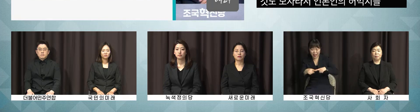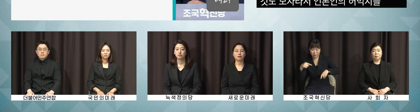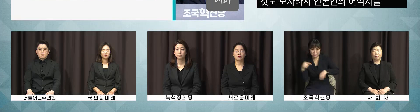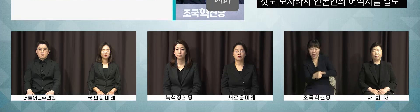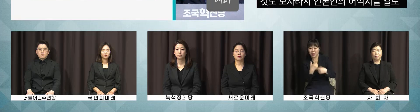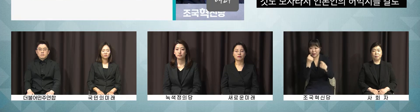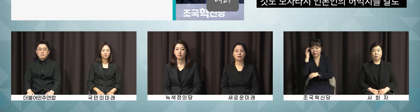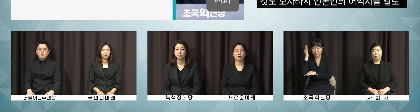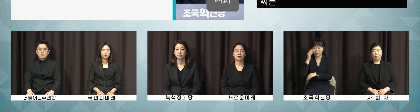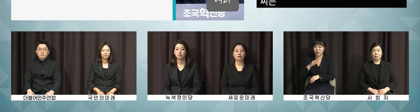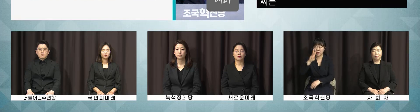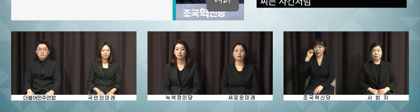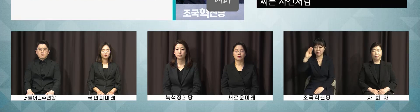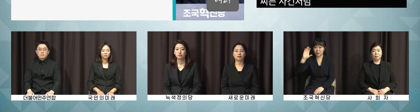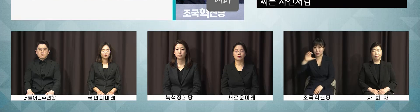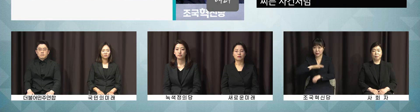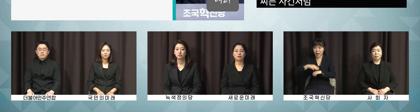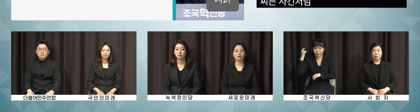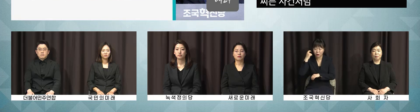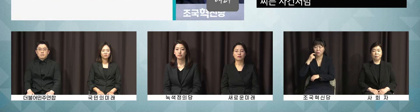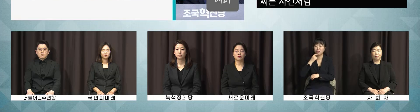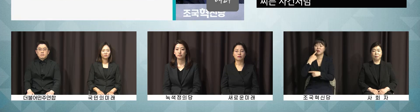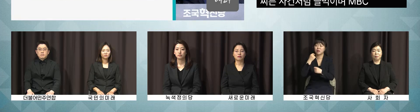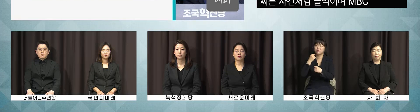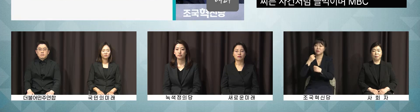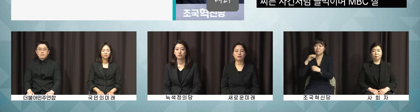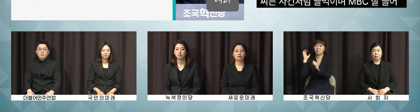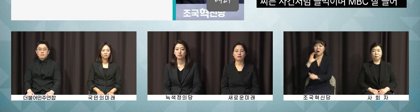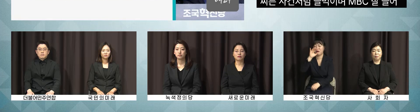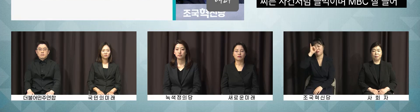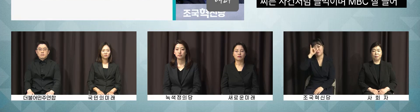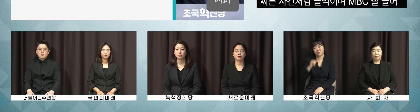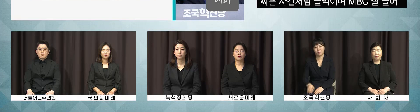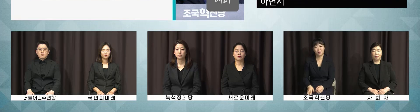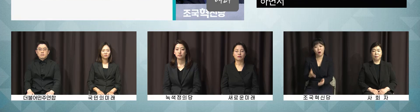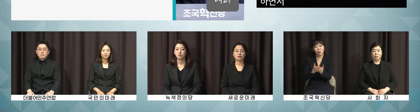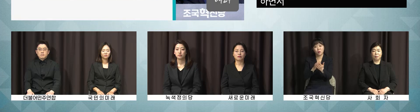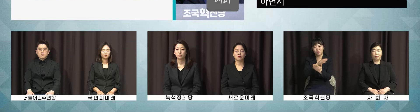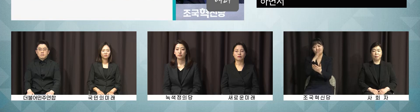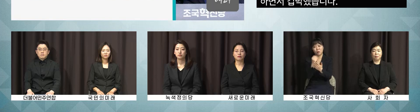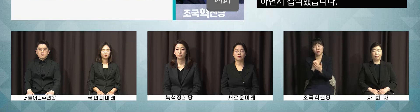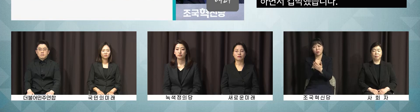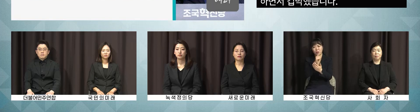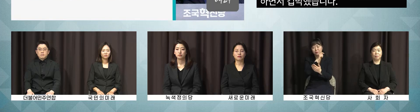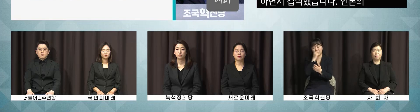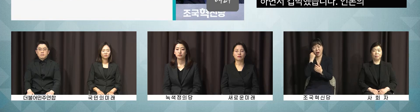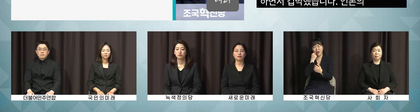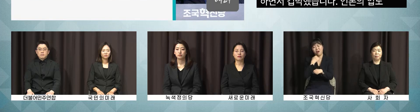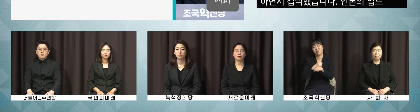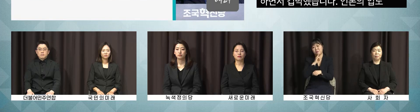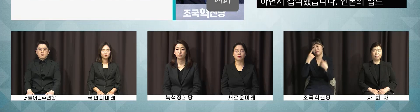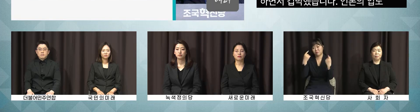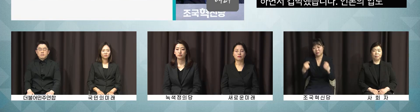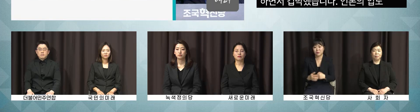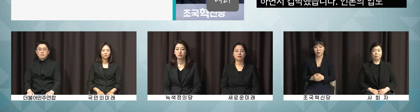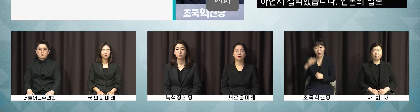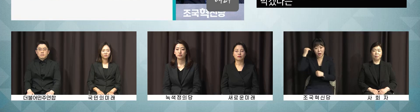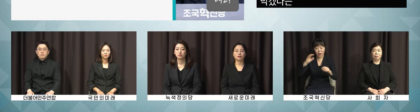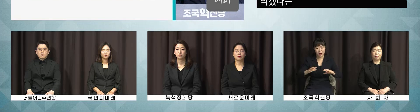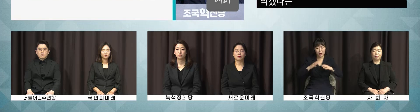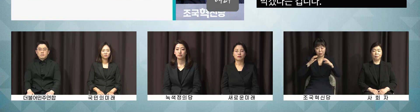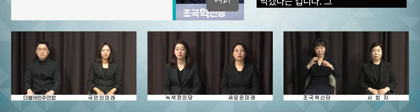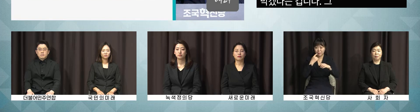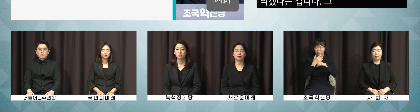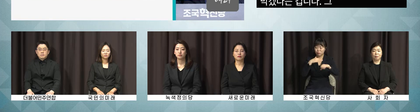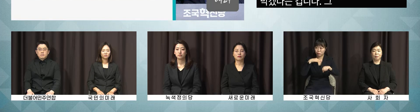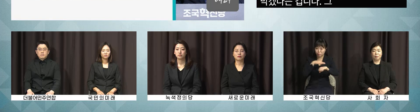들먹이며 MBC 잘 들어! 라고 겁박했습니다. 언론의 입도 틀어막겠다는 겁니다. 표현의 자유가 대한민국은